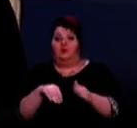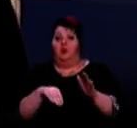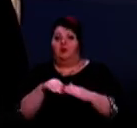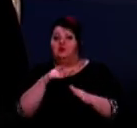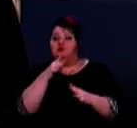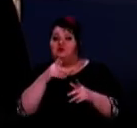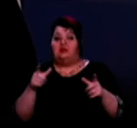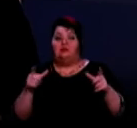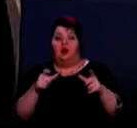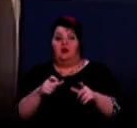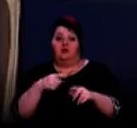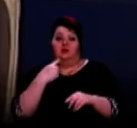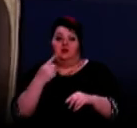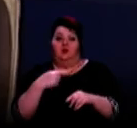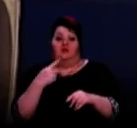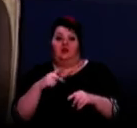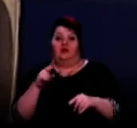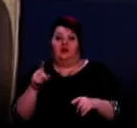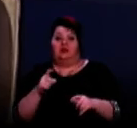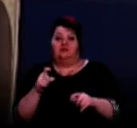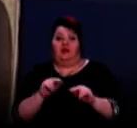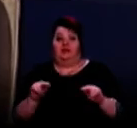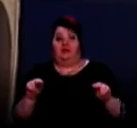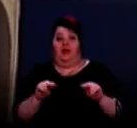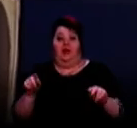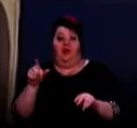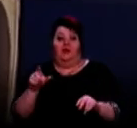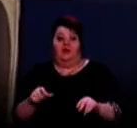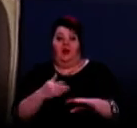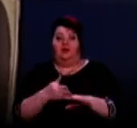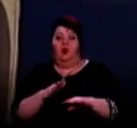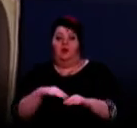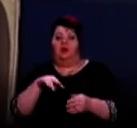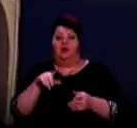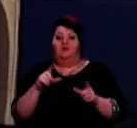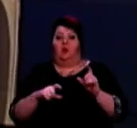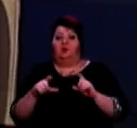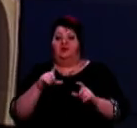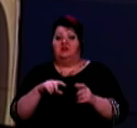деканом факультету товарознавства, торгівлі та маркетингу Полтавського університету економіки і торгівлі